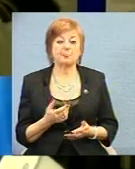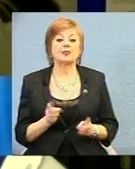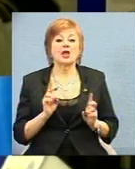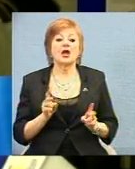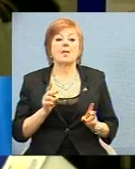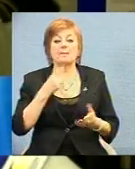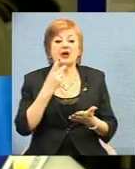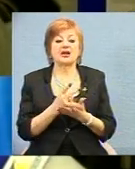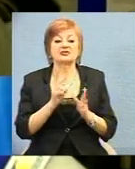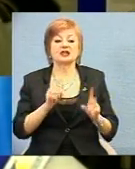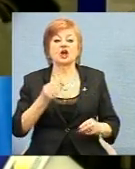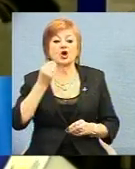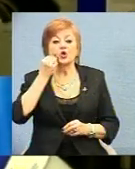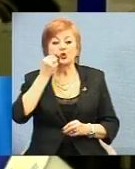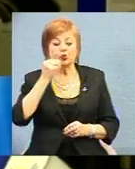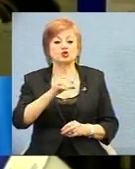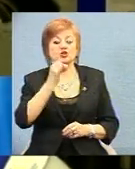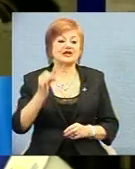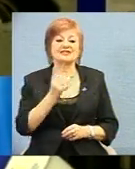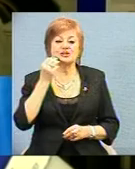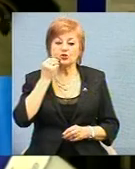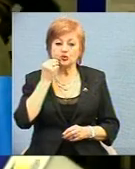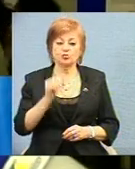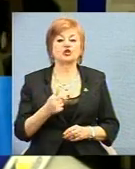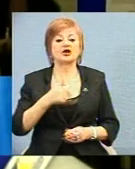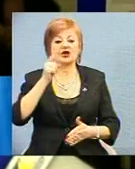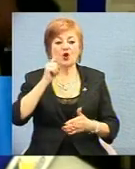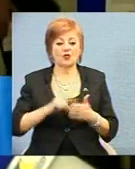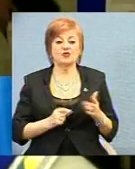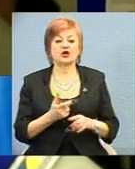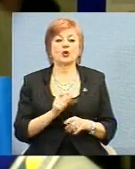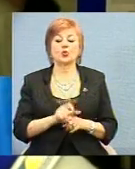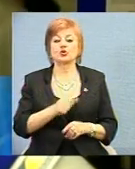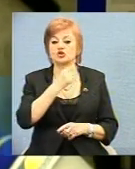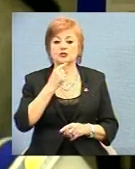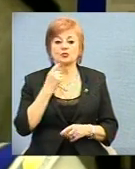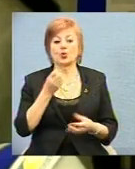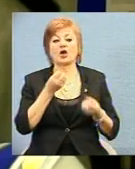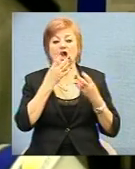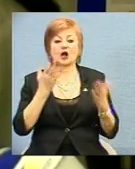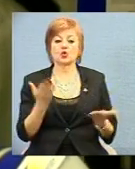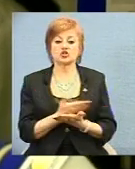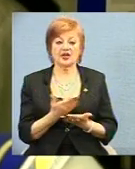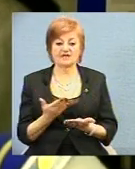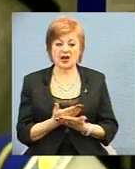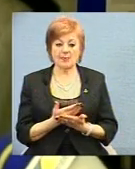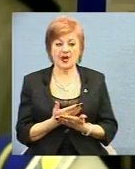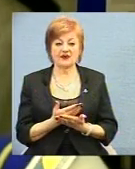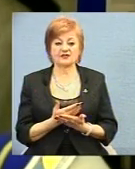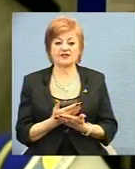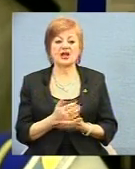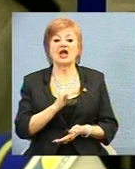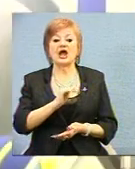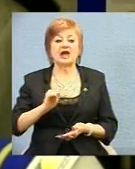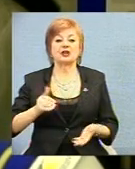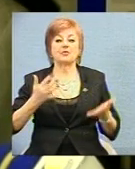фільм, кращий з кращих. Я уверен, что очень много хороших фильмов, потому что до этого ребята